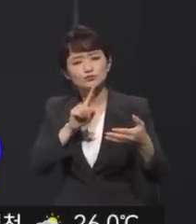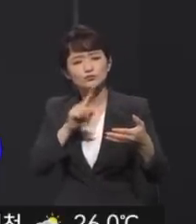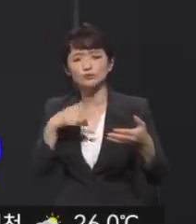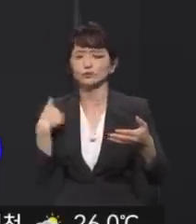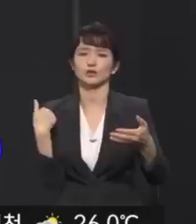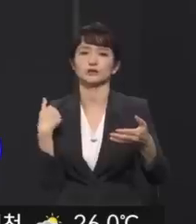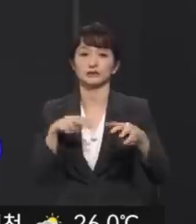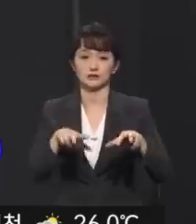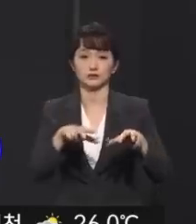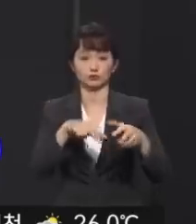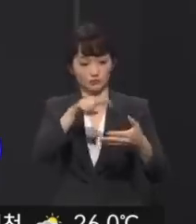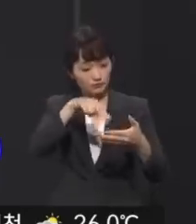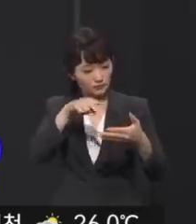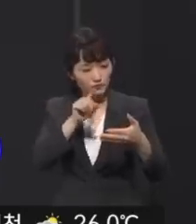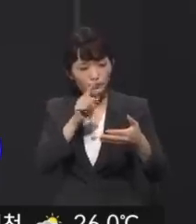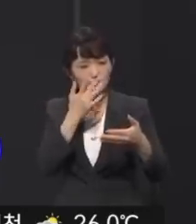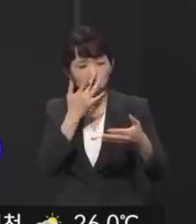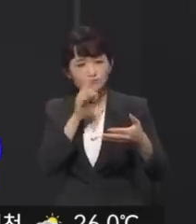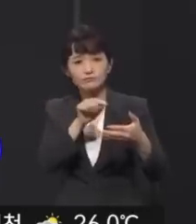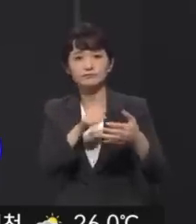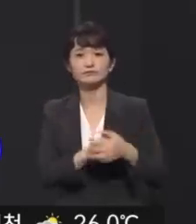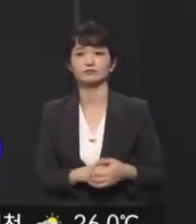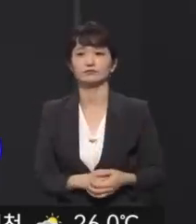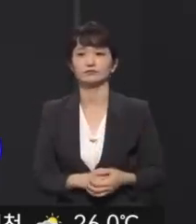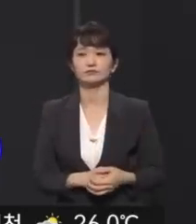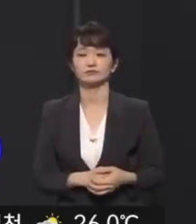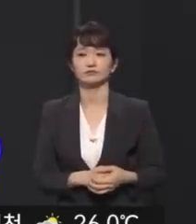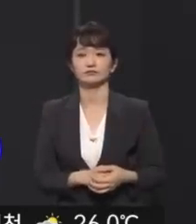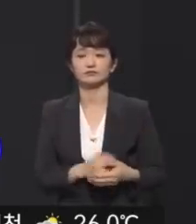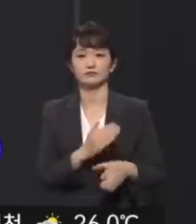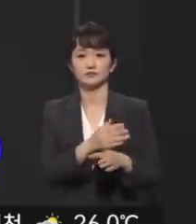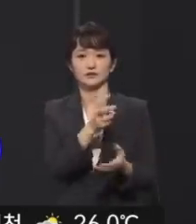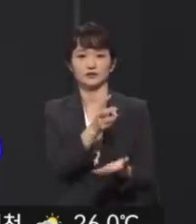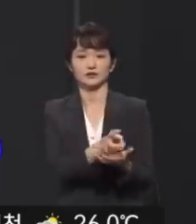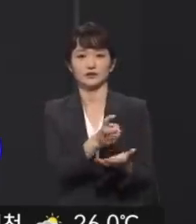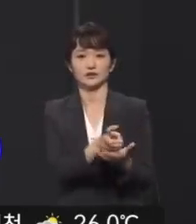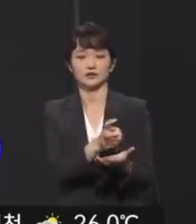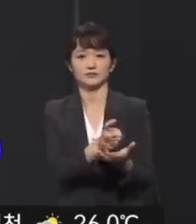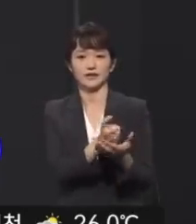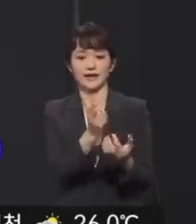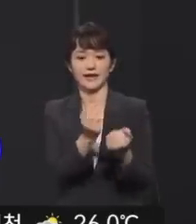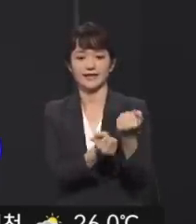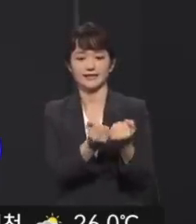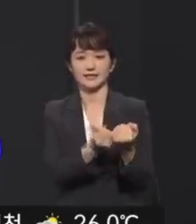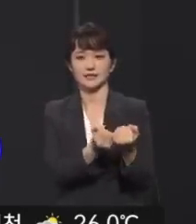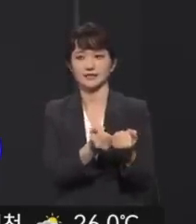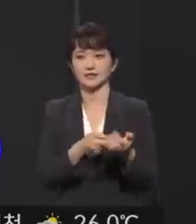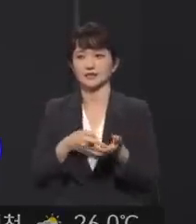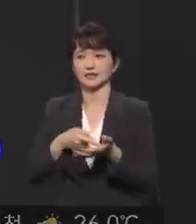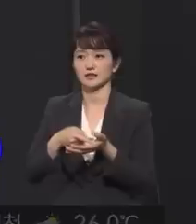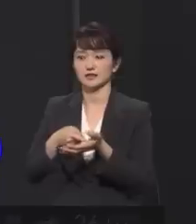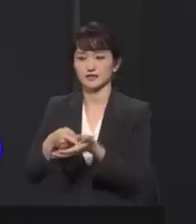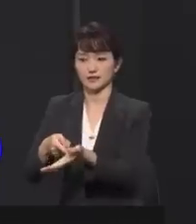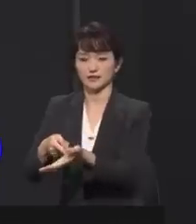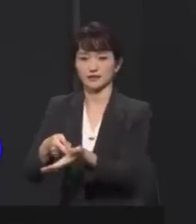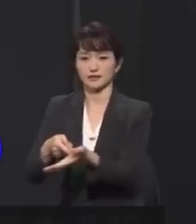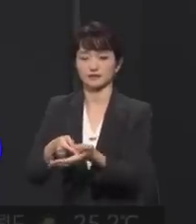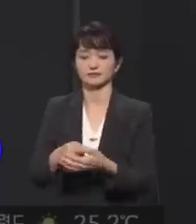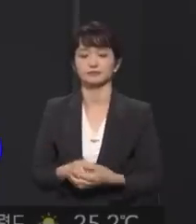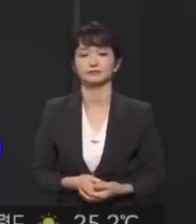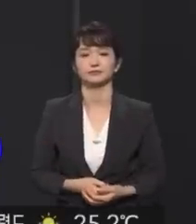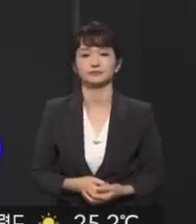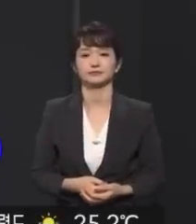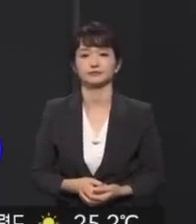해서 권한을 갖고 있는데 의견을 제시한 거기에 효력에 대해서 의문이 이딴식으로 적용을 내리라고 되게 예